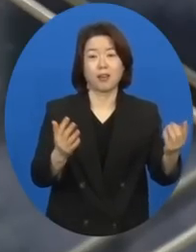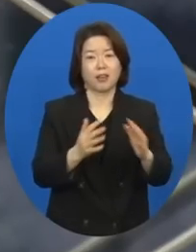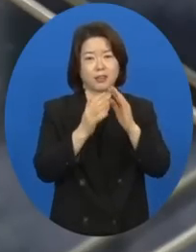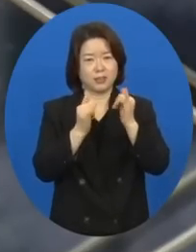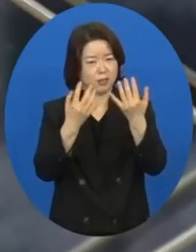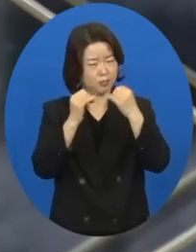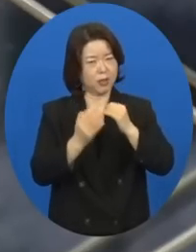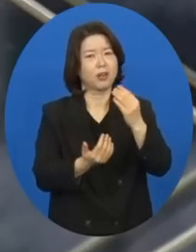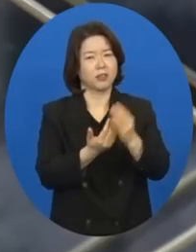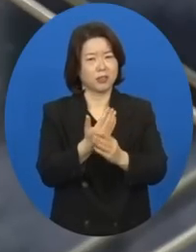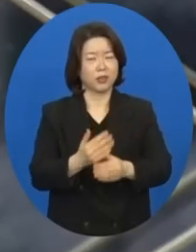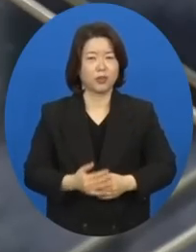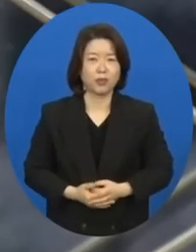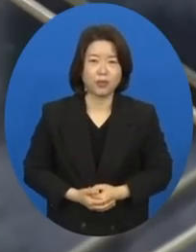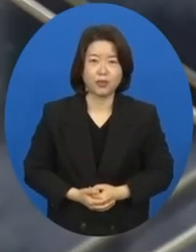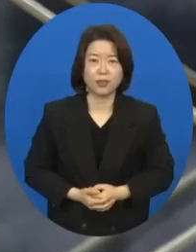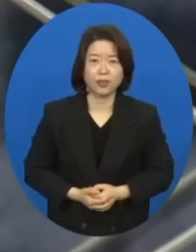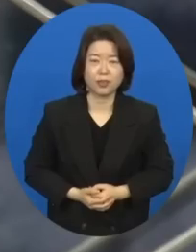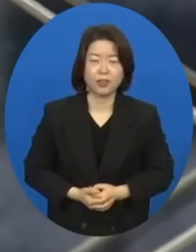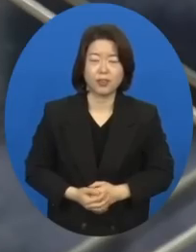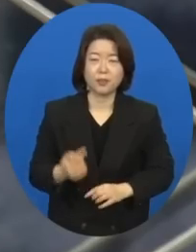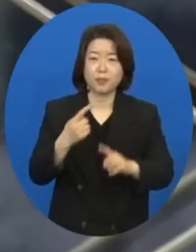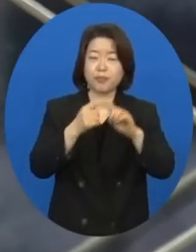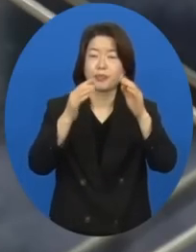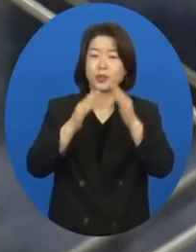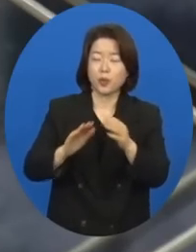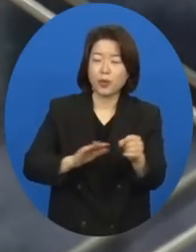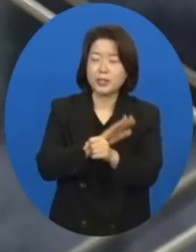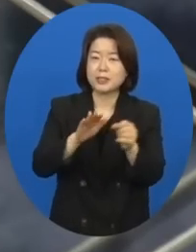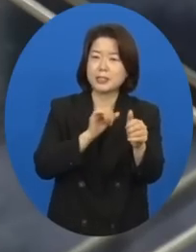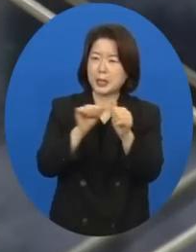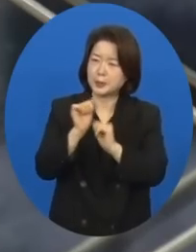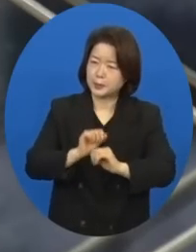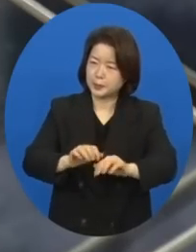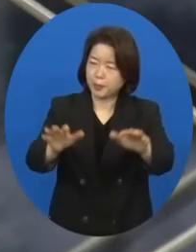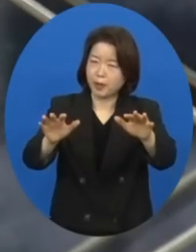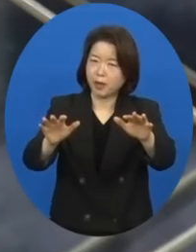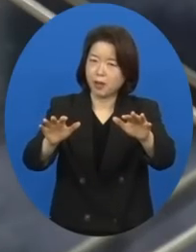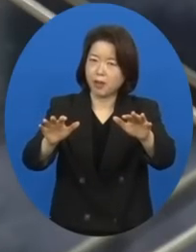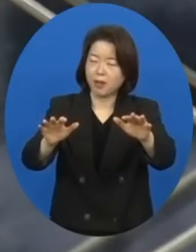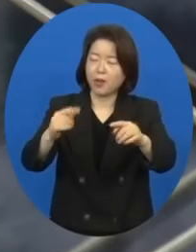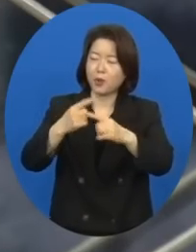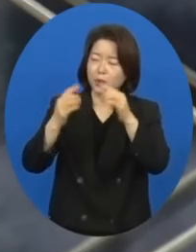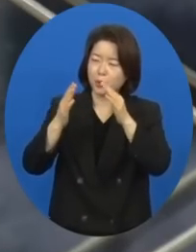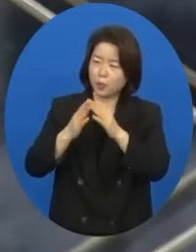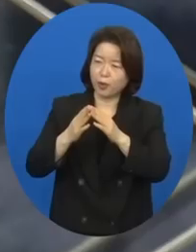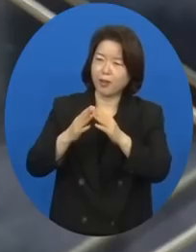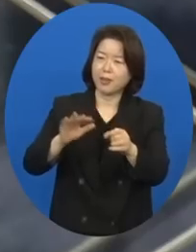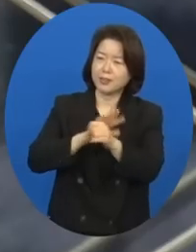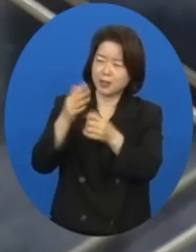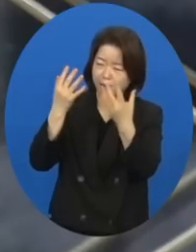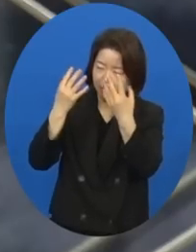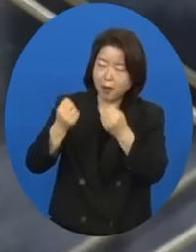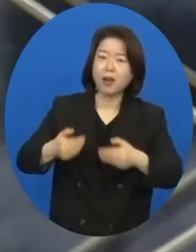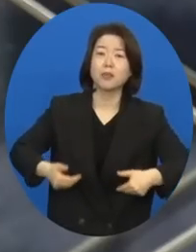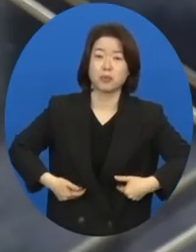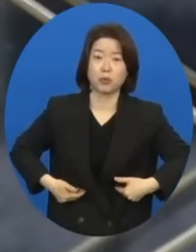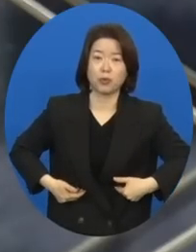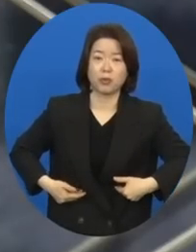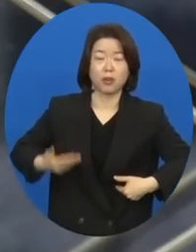있습니다. 교회 사랑으로 소문나요. 분명 교회만큼 사랑이 많아할 곳이 없는데 왜